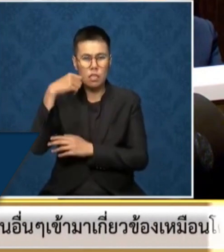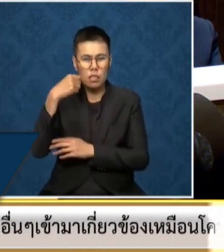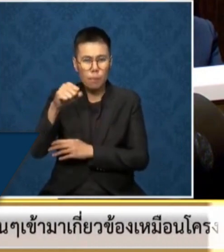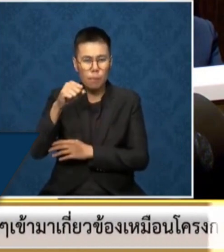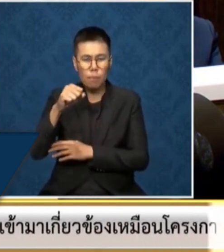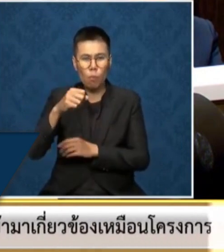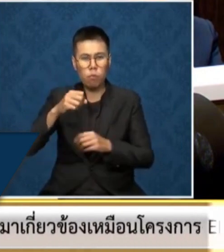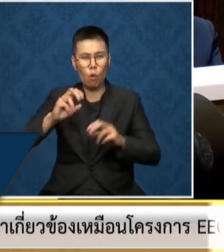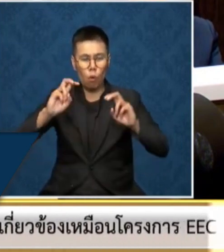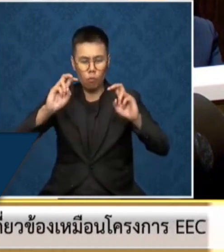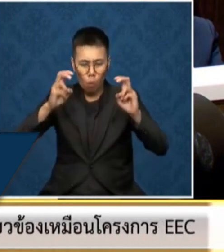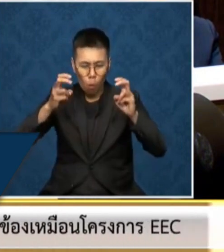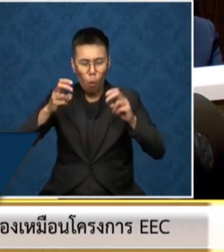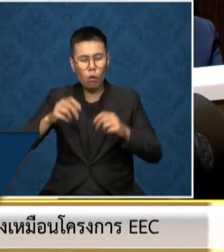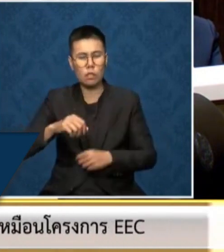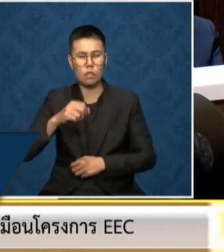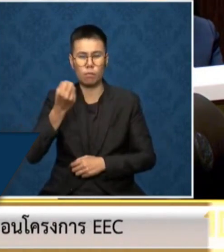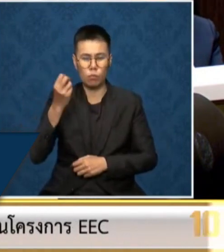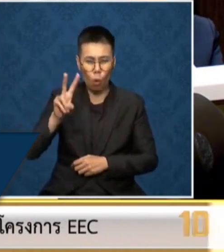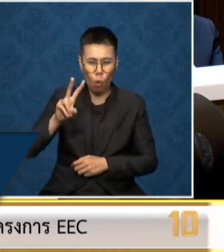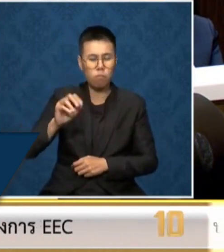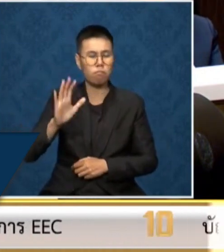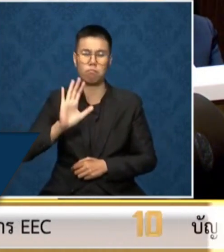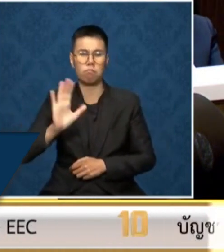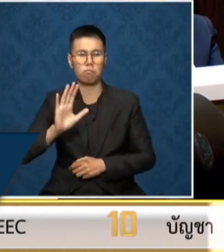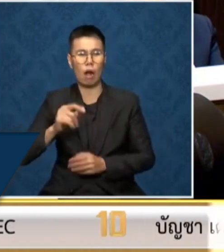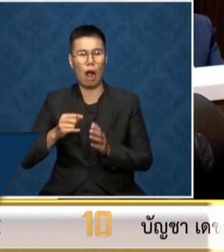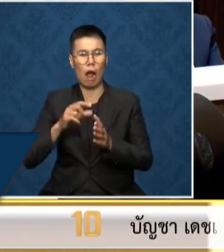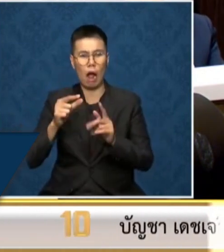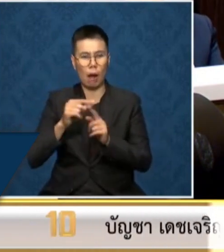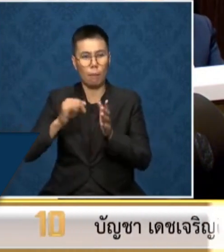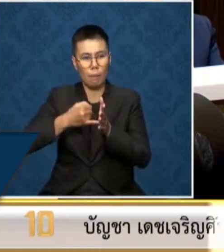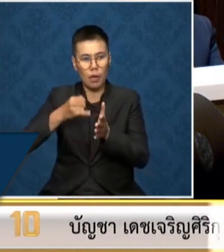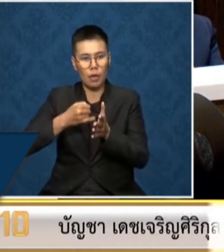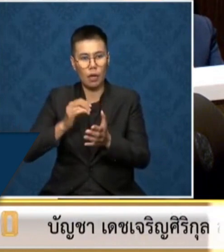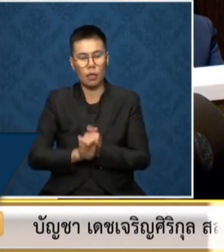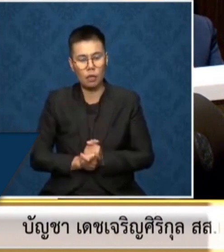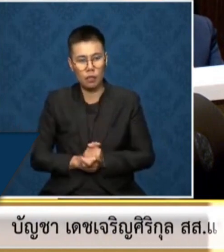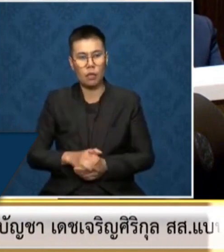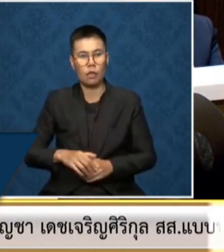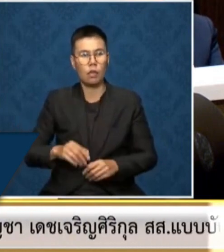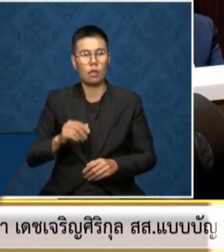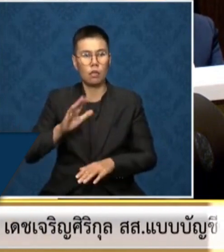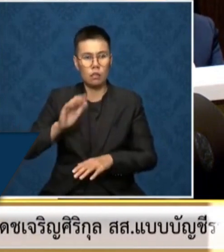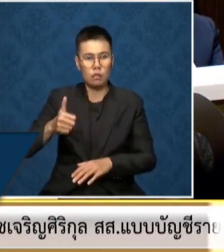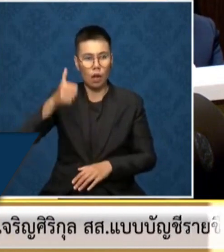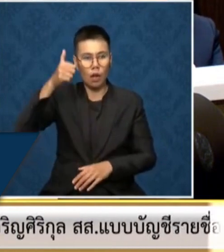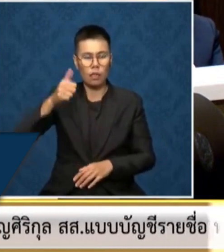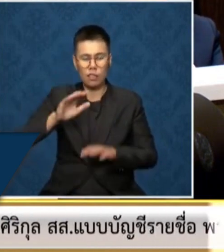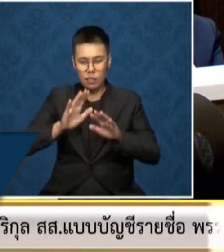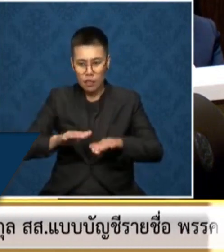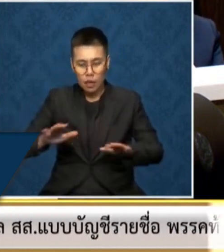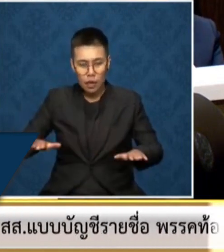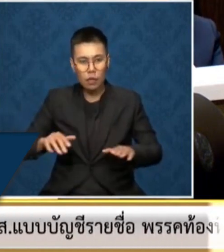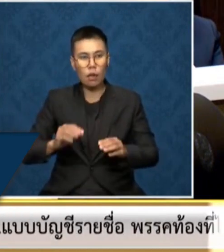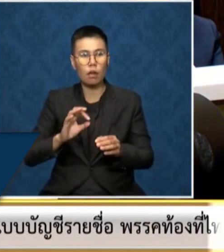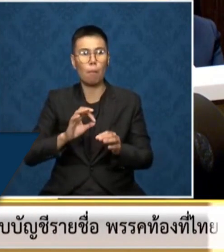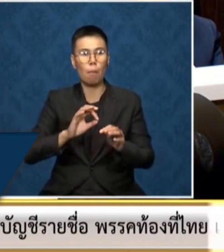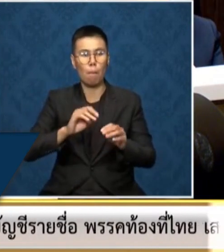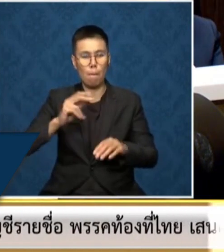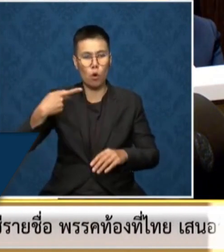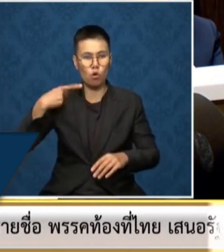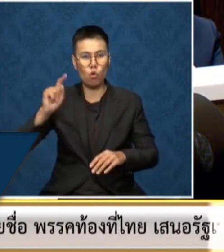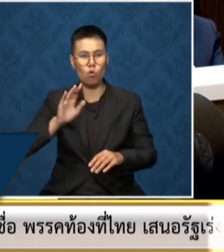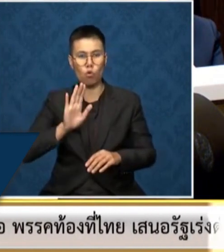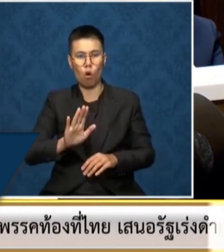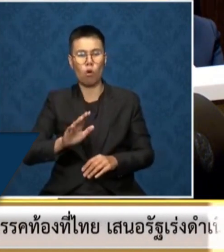เอาค่านิยม 12 ประการนะครับเอาคำเดียวงาย ที่เรีกว่า the best interest of the childหรือประโยช์สูงสุ